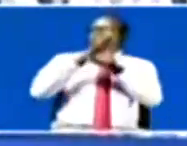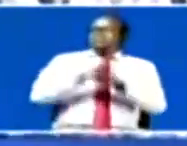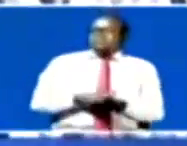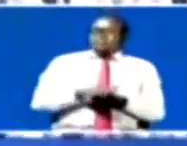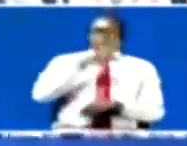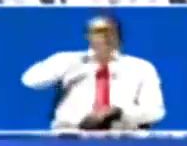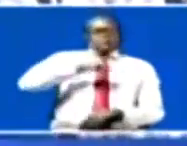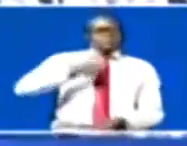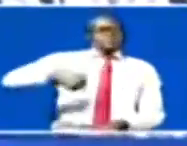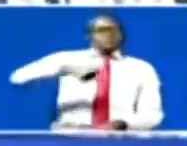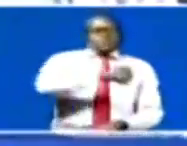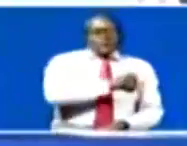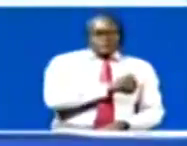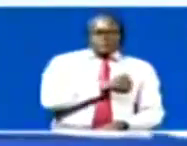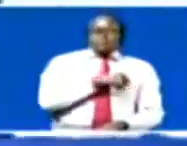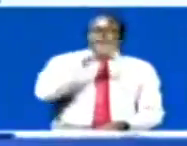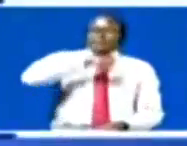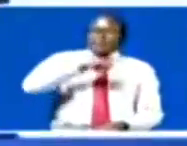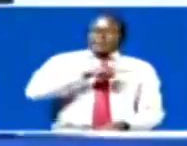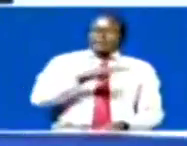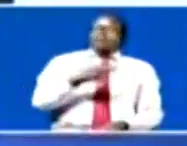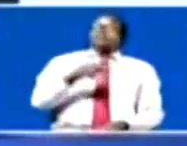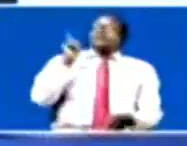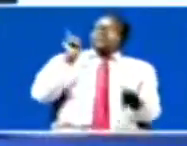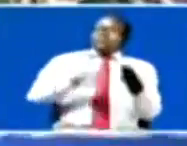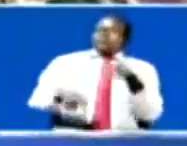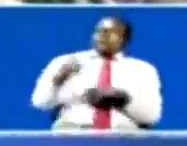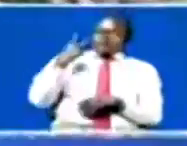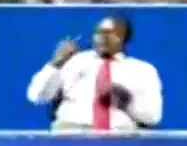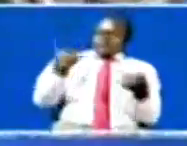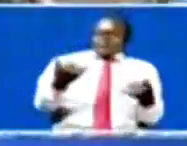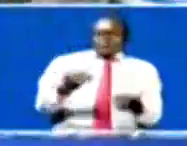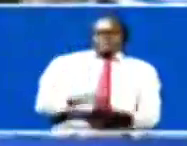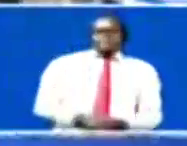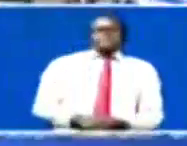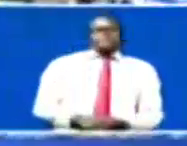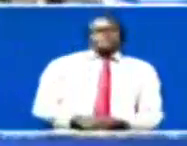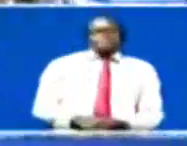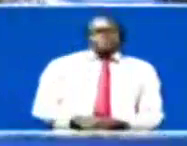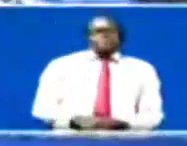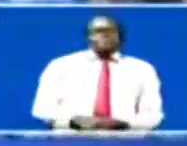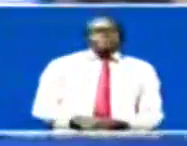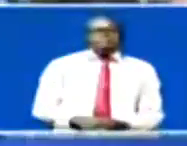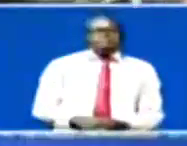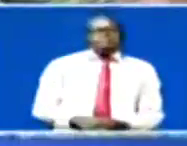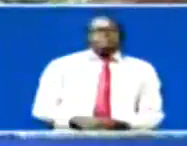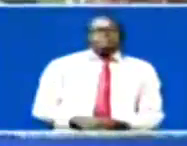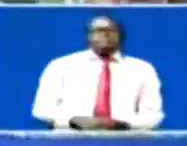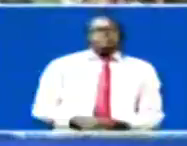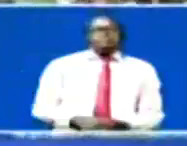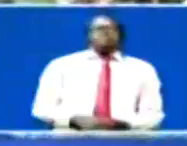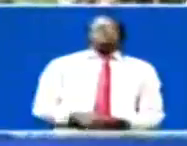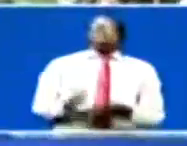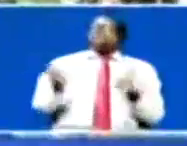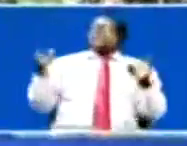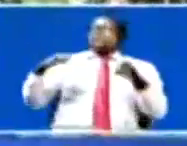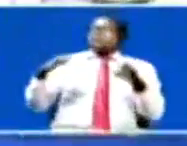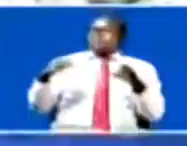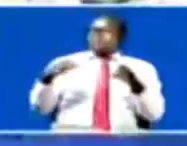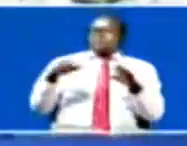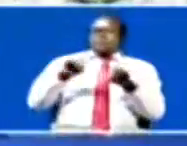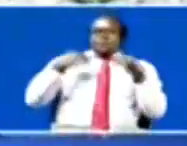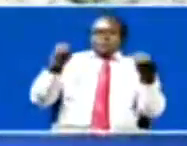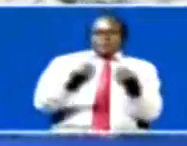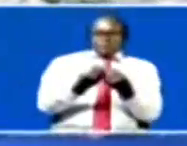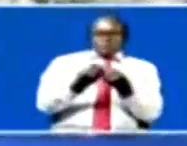Na kwa sababu hayo madharau ni yale mnayoona hapa. Katibu wa chama cha wenyeji wa eneo hili Stembo Kikopi